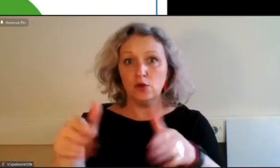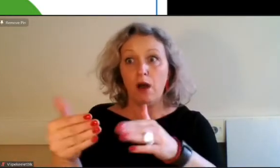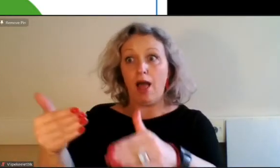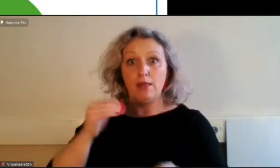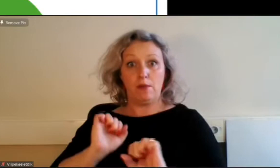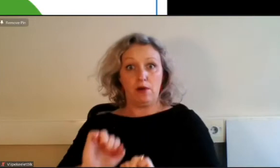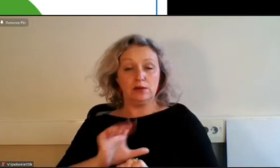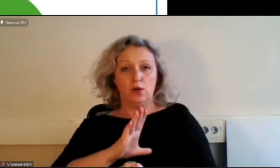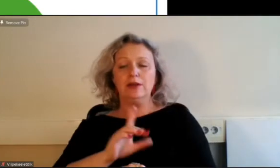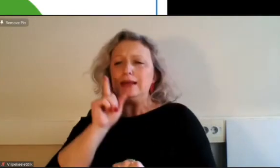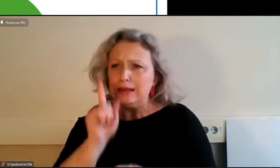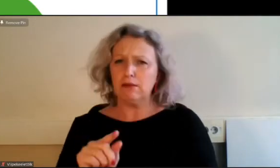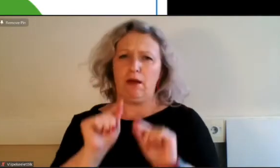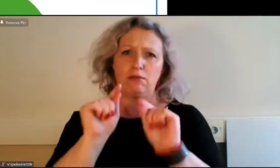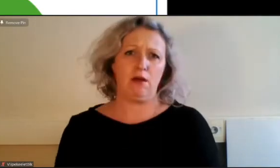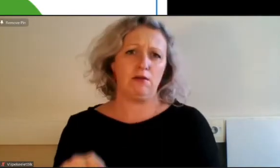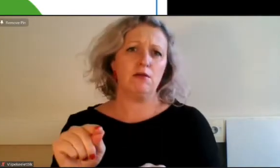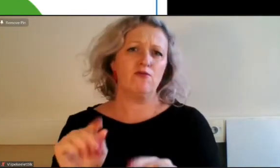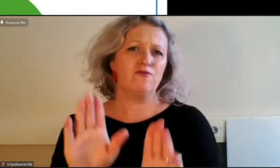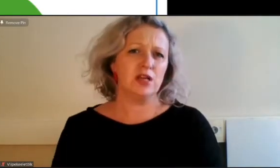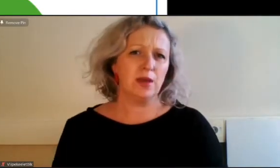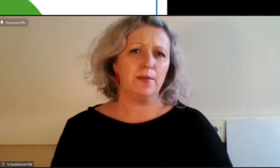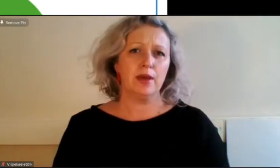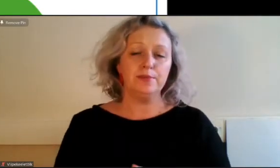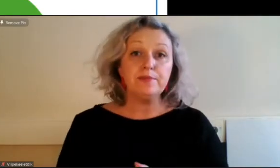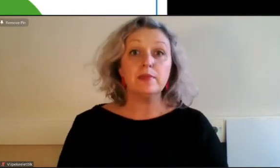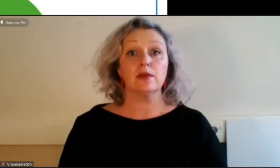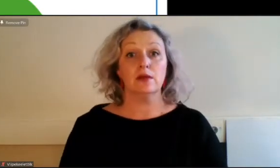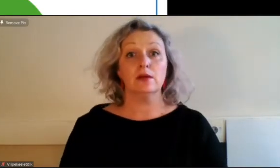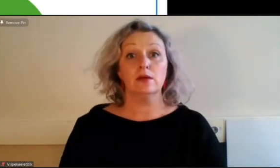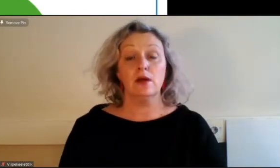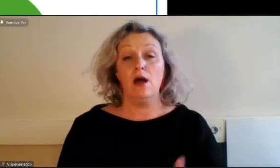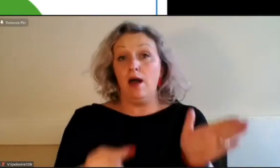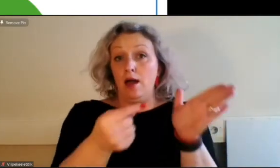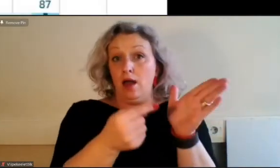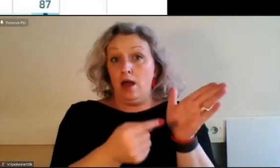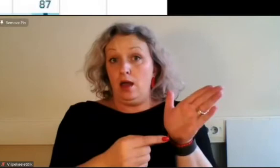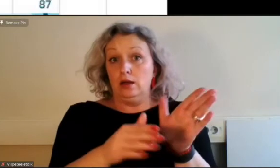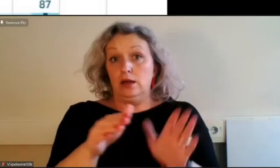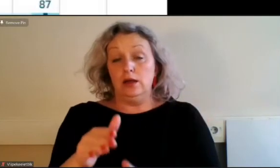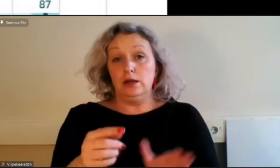kõige haavatavamad inimesed, et ka nemad saavad vaktsineerimisest väga hea kaitse.